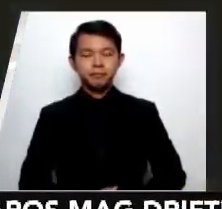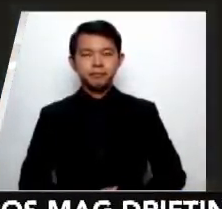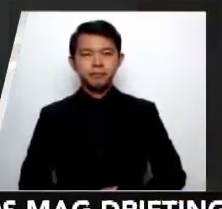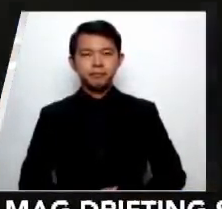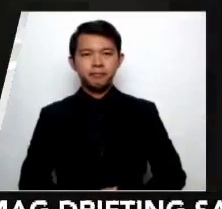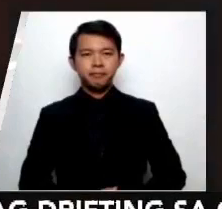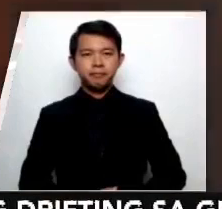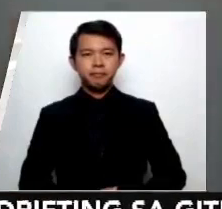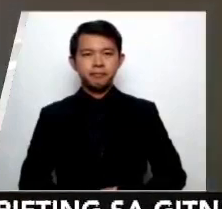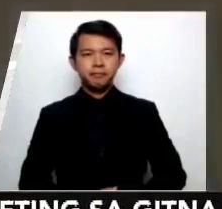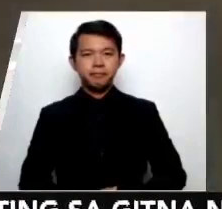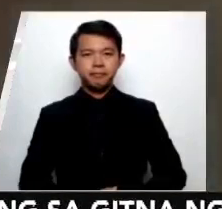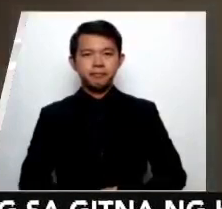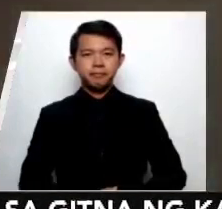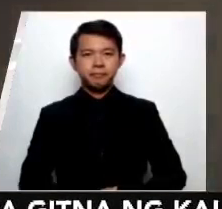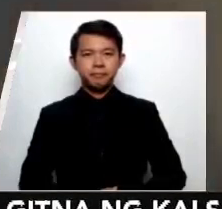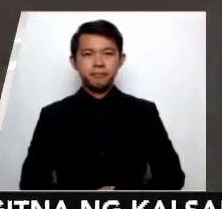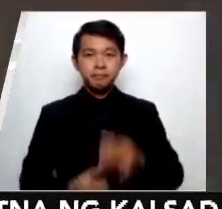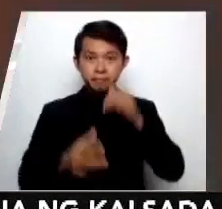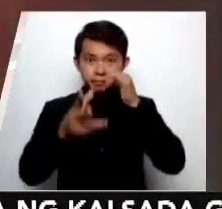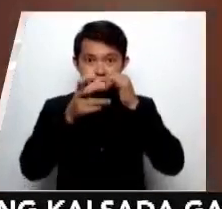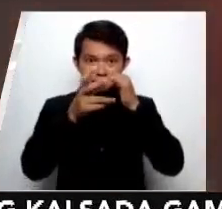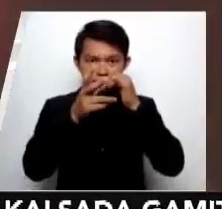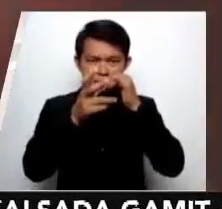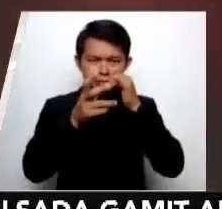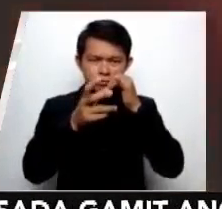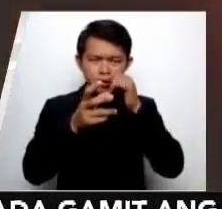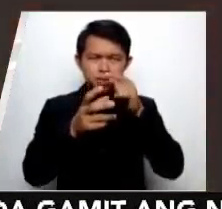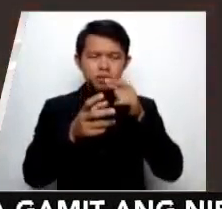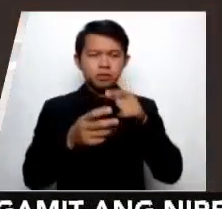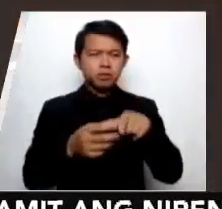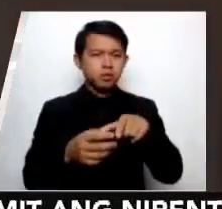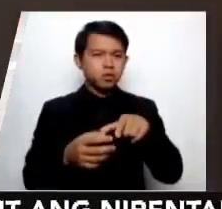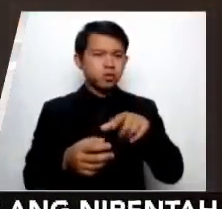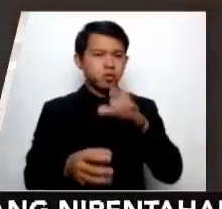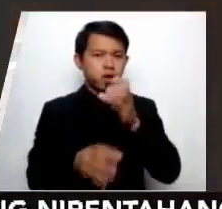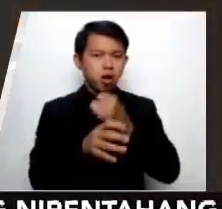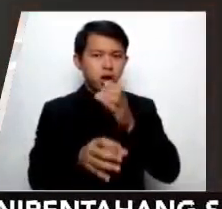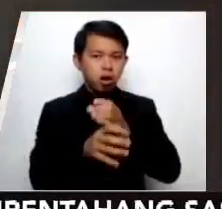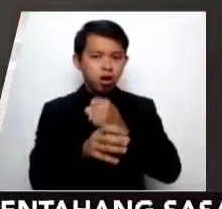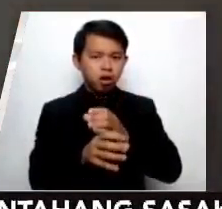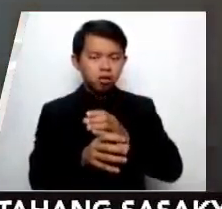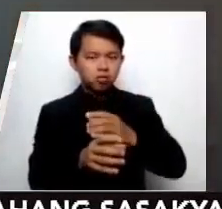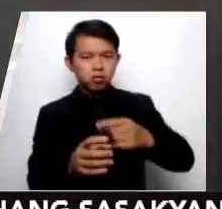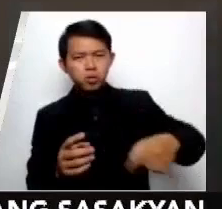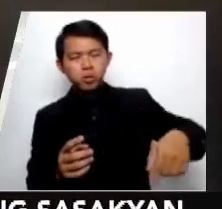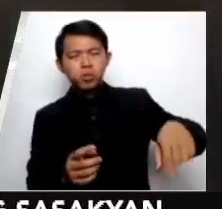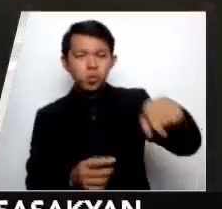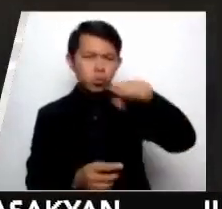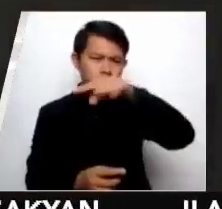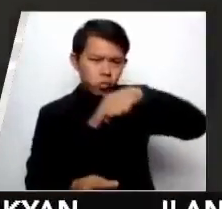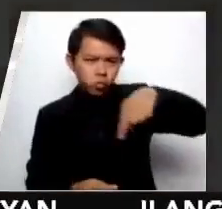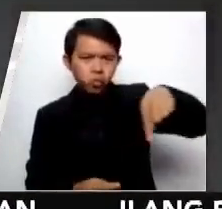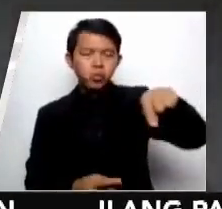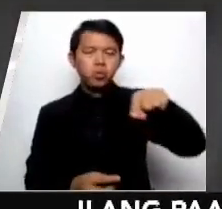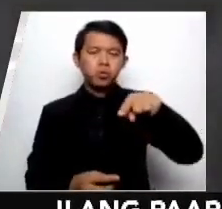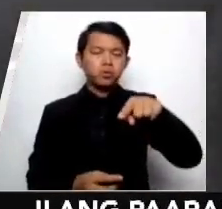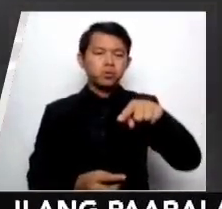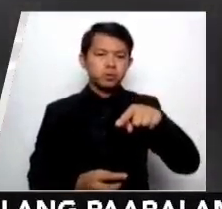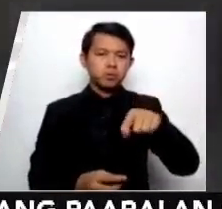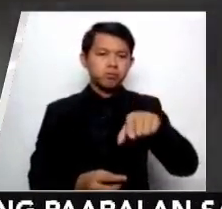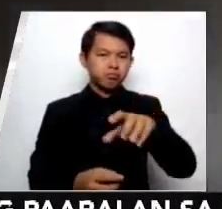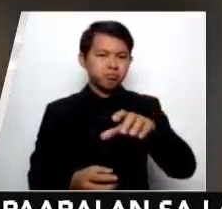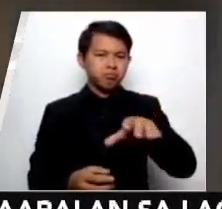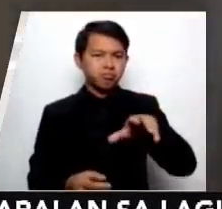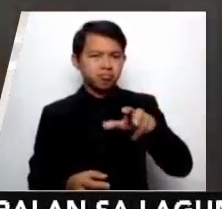Nakita sa video na nagpaikot-ikot sa gitna ng kalsada ang kotseng yan sa Maa, Davao City na tila nagdi-drifting.